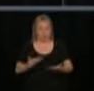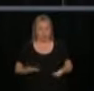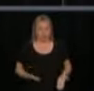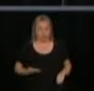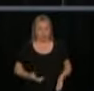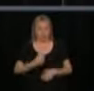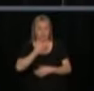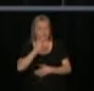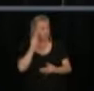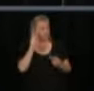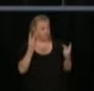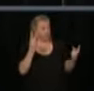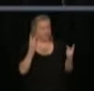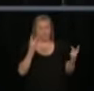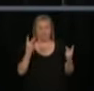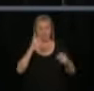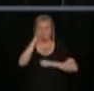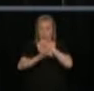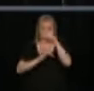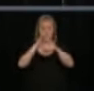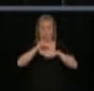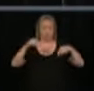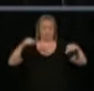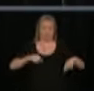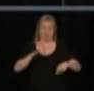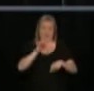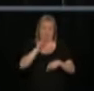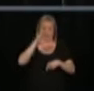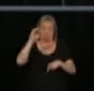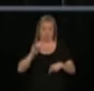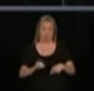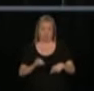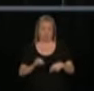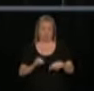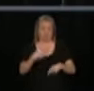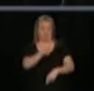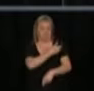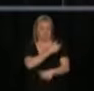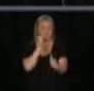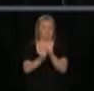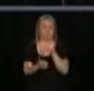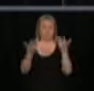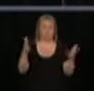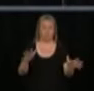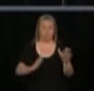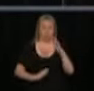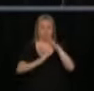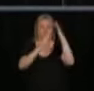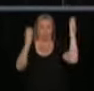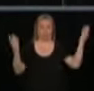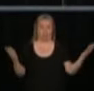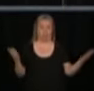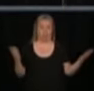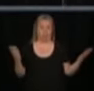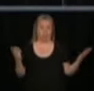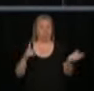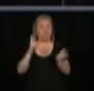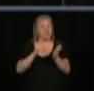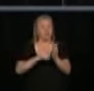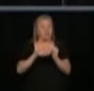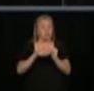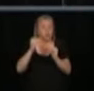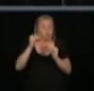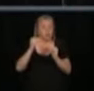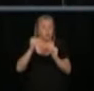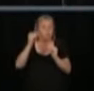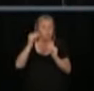monde avec 85 %. Mais si on peut aller, je l'ai dit plusieurs fois durant l'été, chaque point additionnel qu'on va aller chercher veut dire à peu près 75